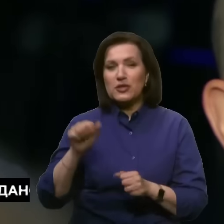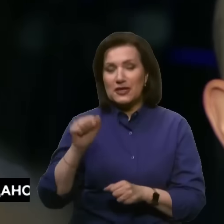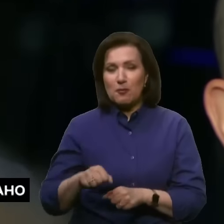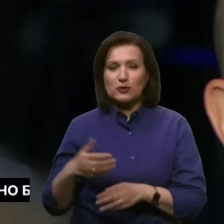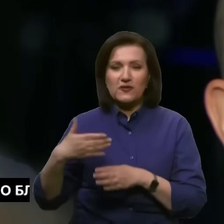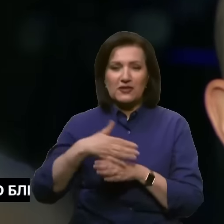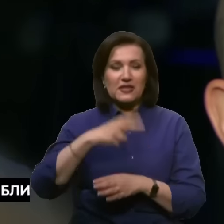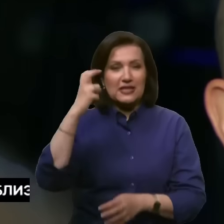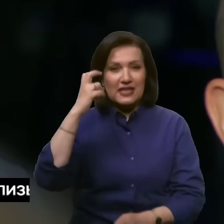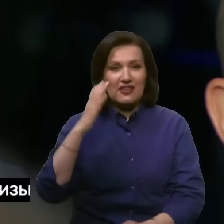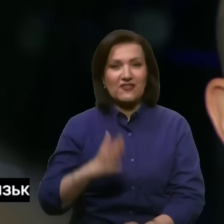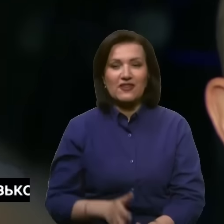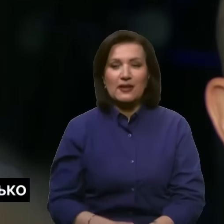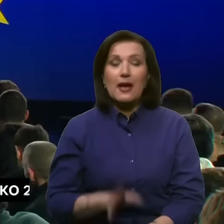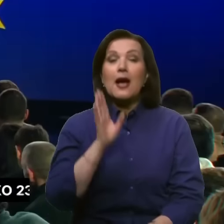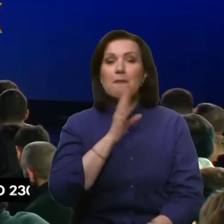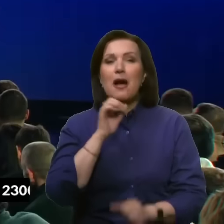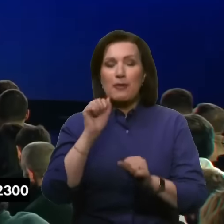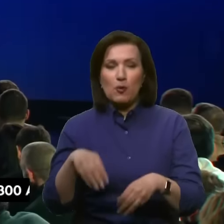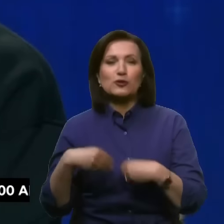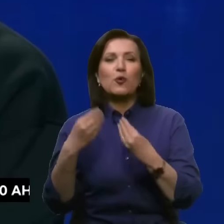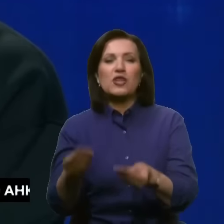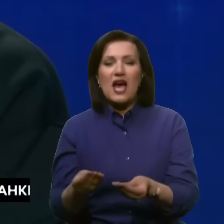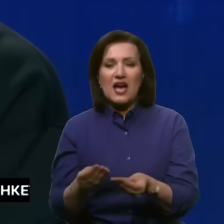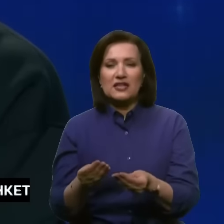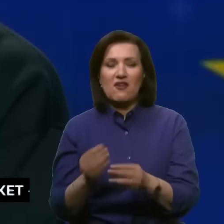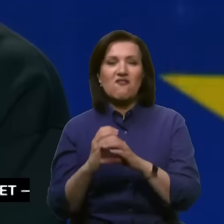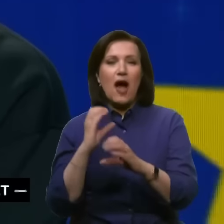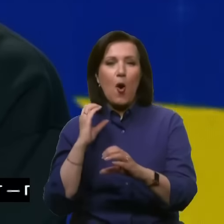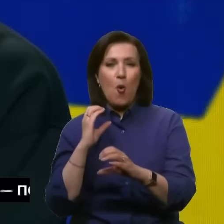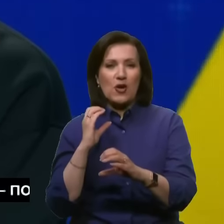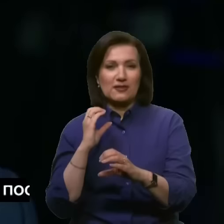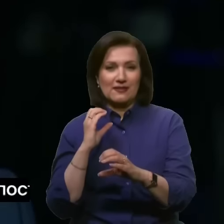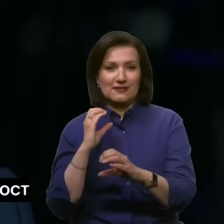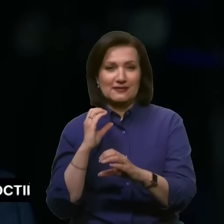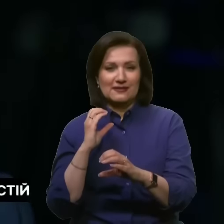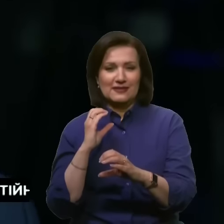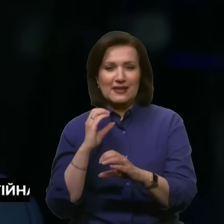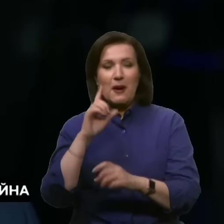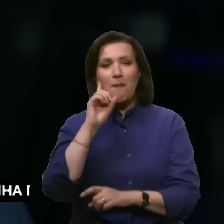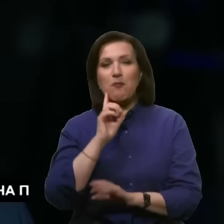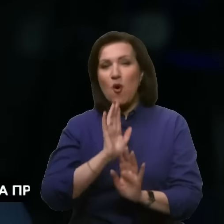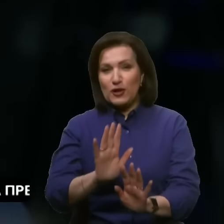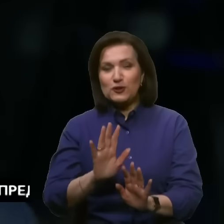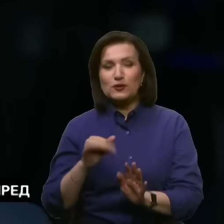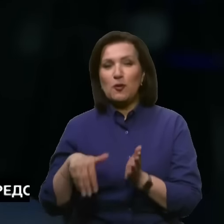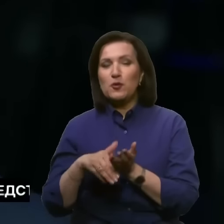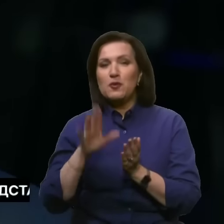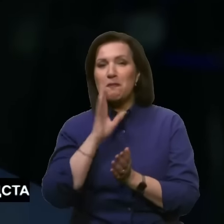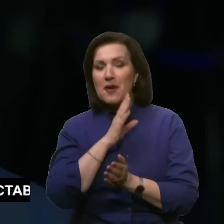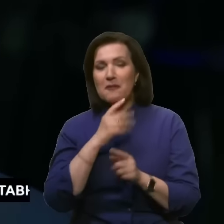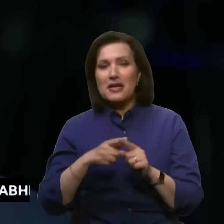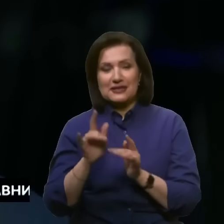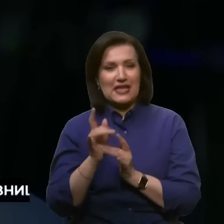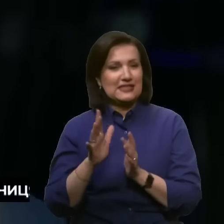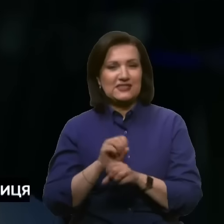відвідати його в Києві. Мамі можемо дати вагон, поки що так, щоб допомогти. Мама,